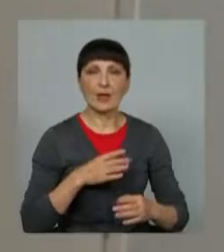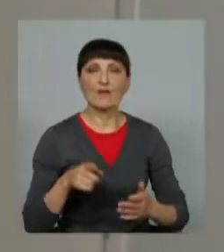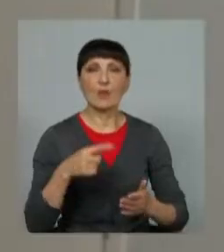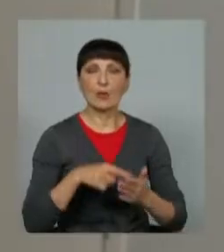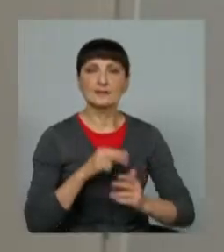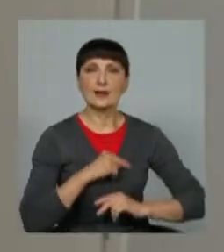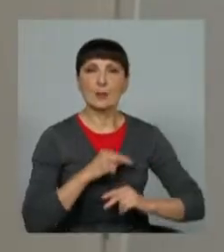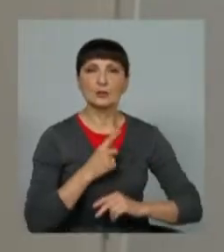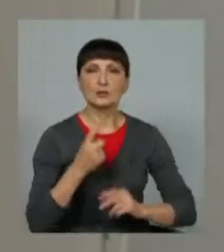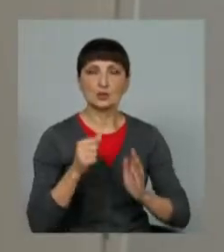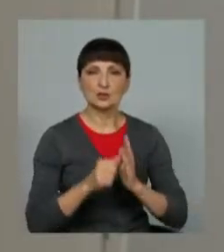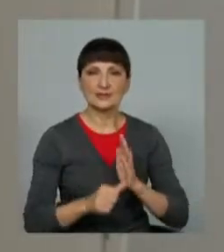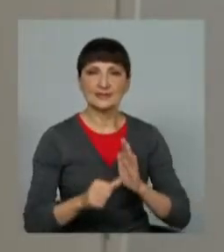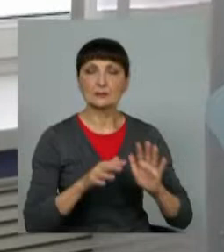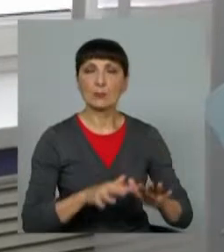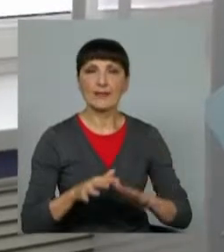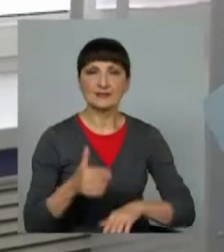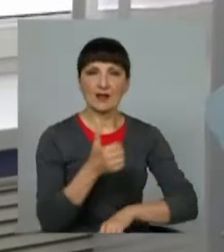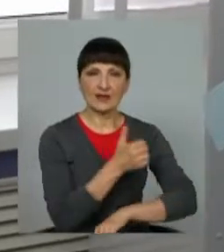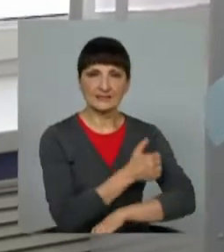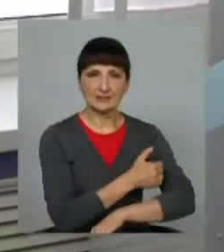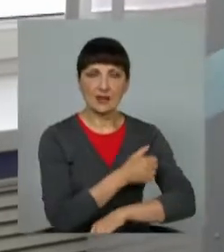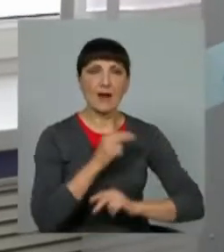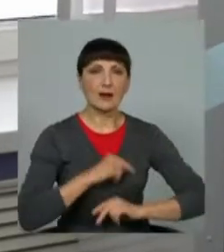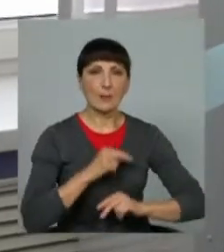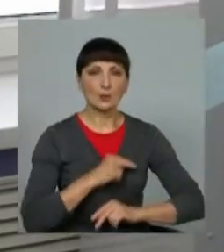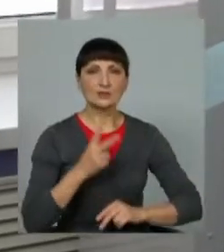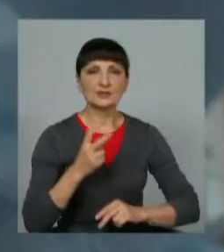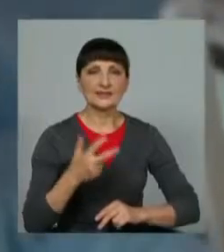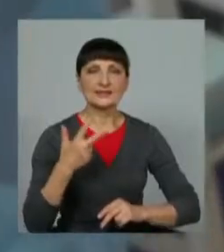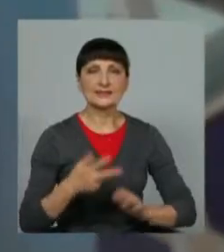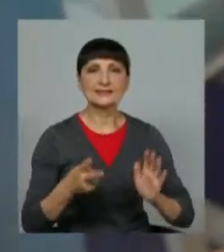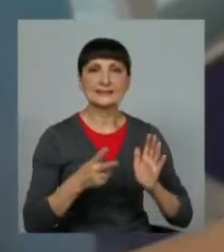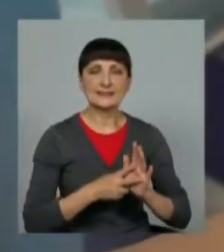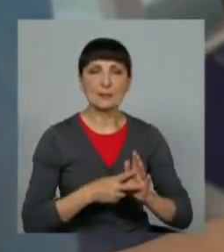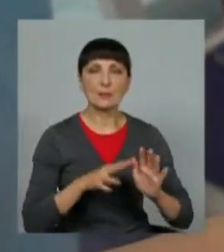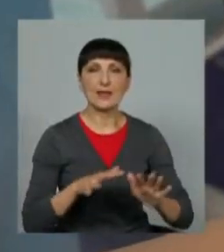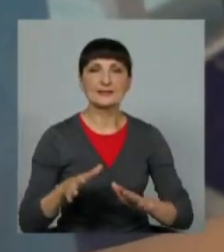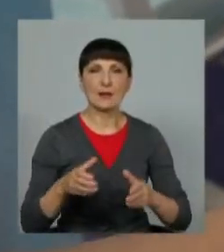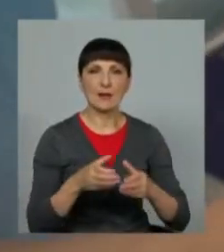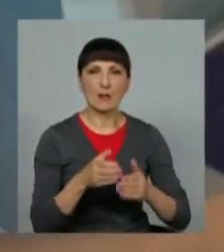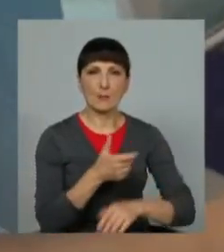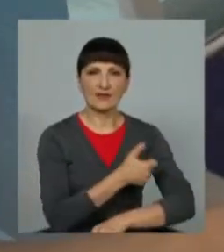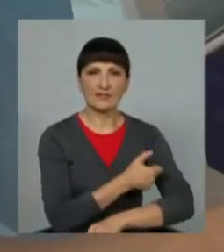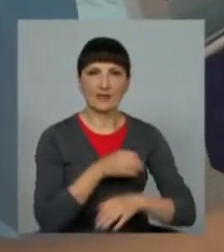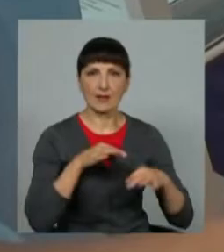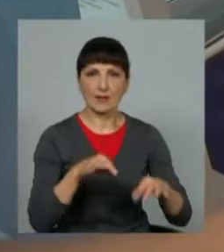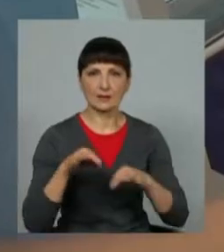городе функционирует 160 пунктов вакцинации, работает 237 прививочных бригад.